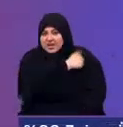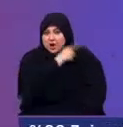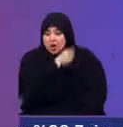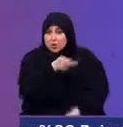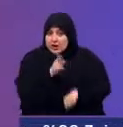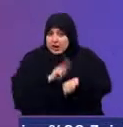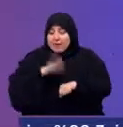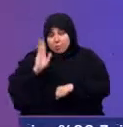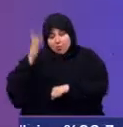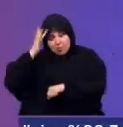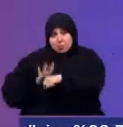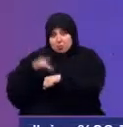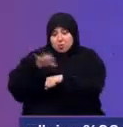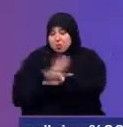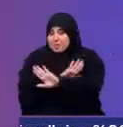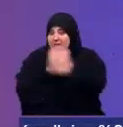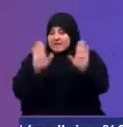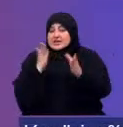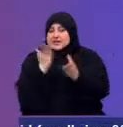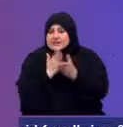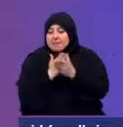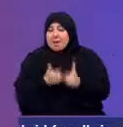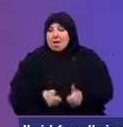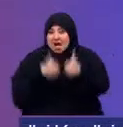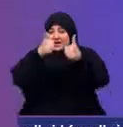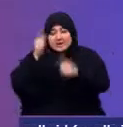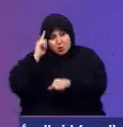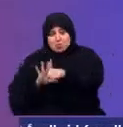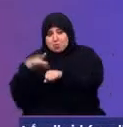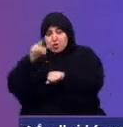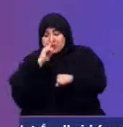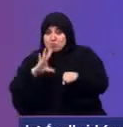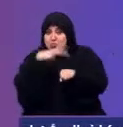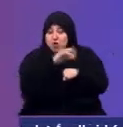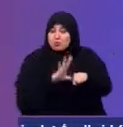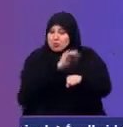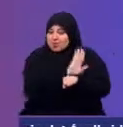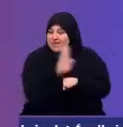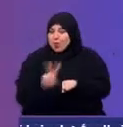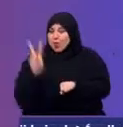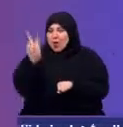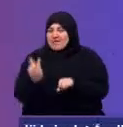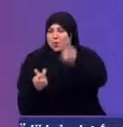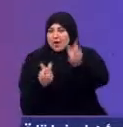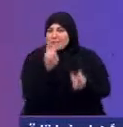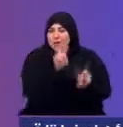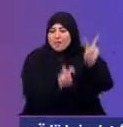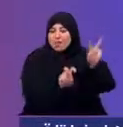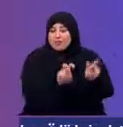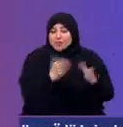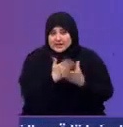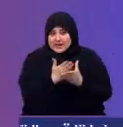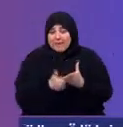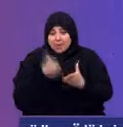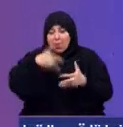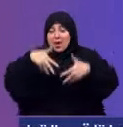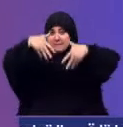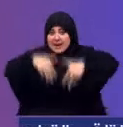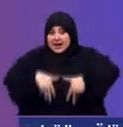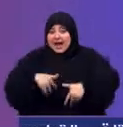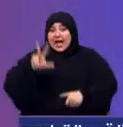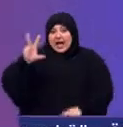نقله إلى الآخرين، مما يؤدي إلى كسر سلاسل انتقال العدوى ولتحقيق مناعة القطيع ضد